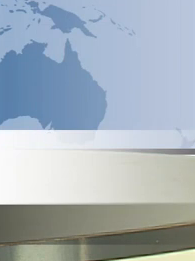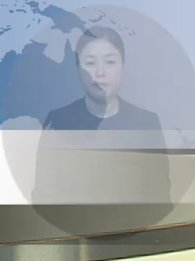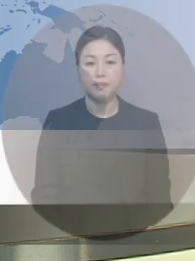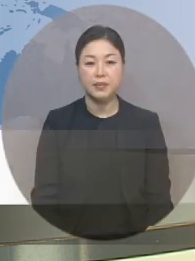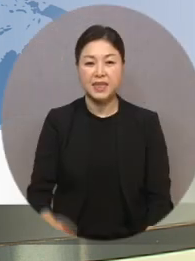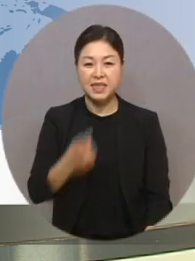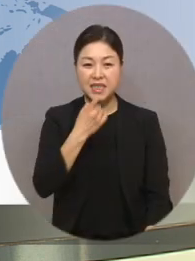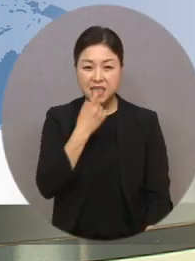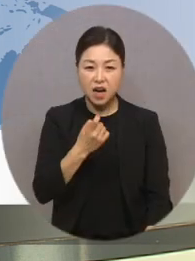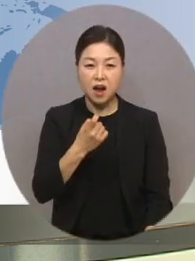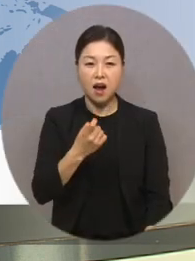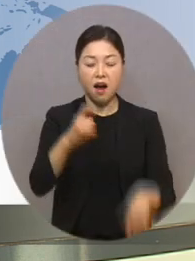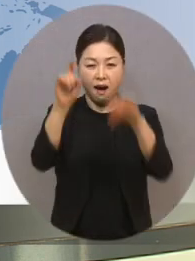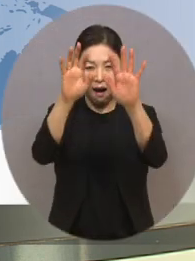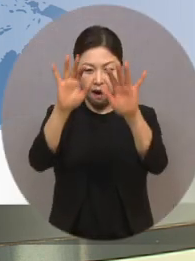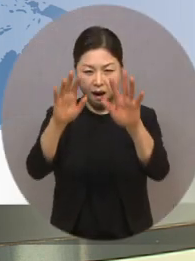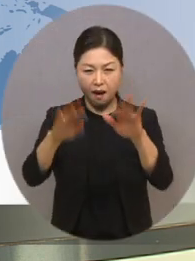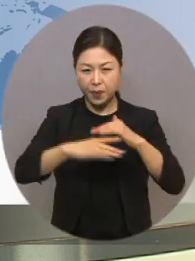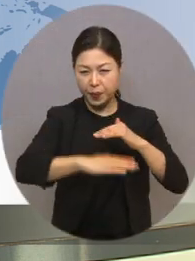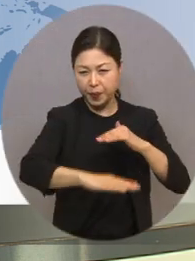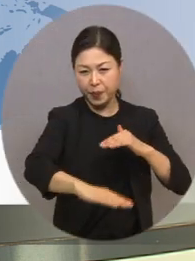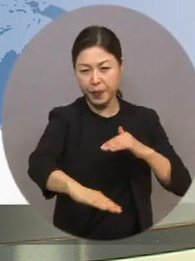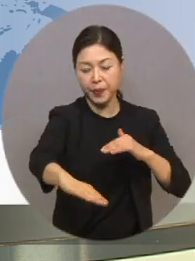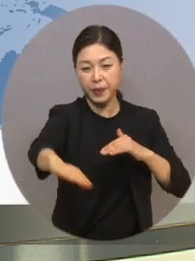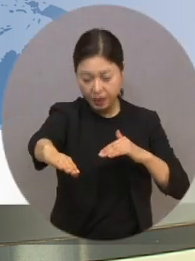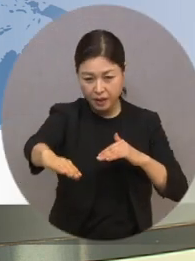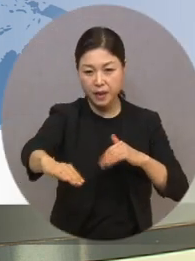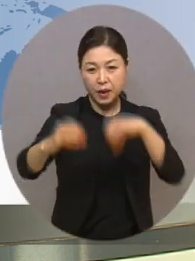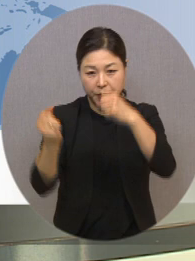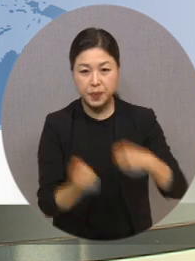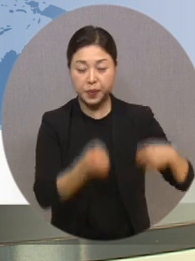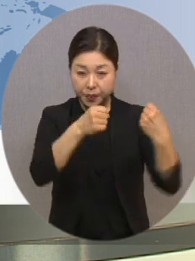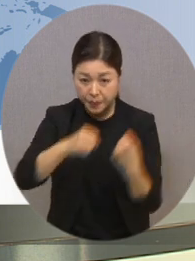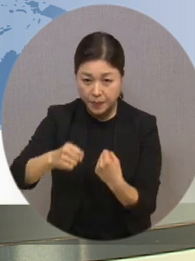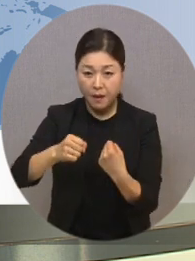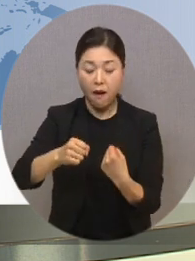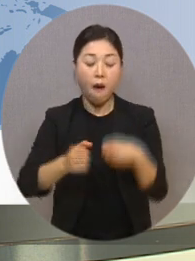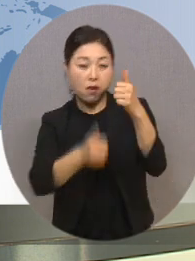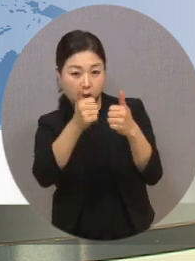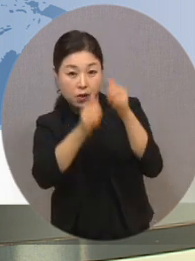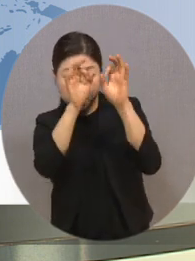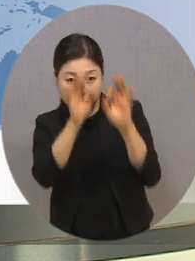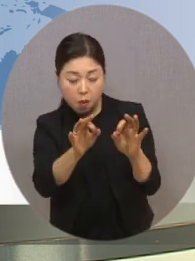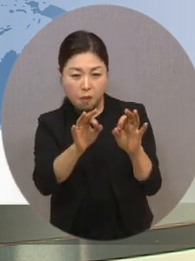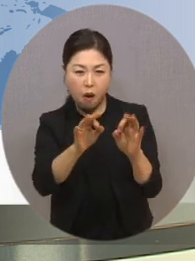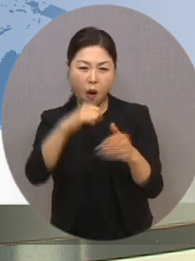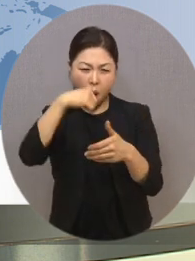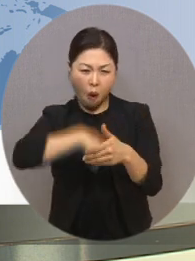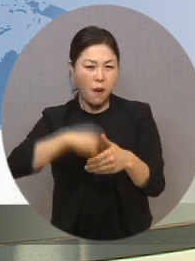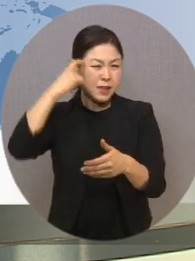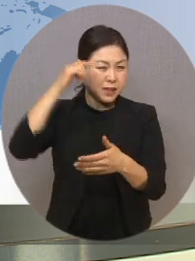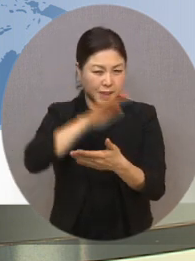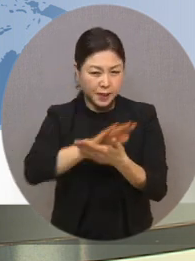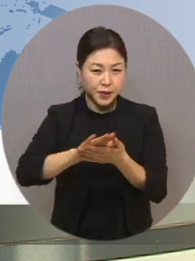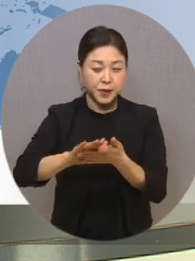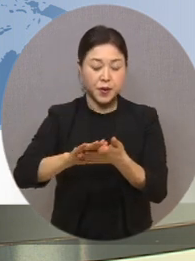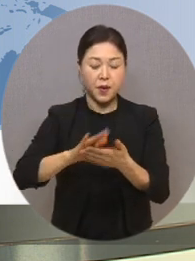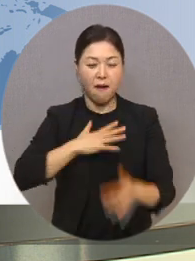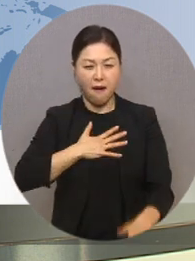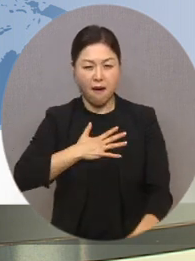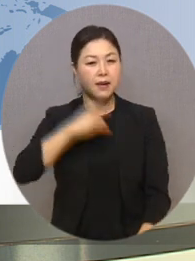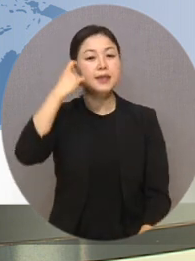흰 눈위를 빠르게 질주하는 알파인 스키 이 경기를 보고 있노라면 가슴이 뻥 뚫리는 기분마저 들 정도로